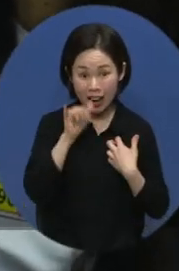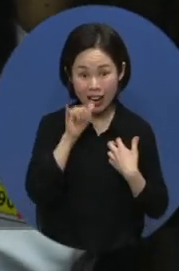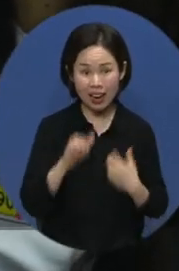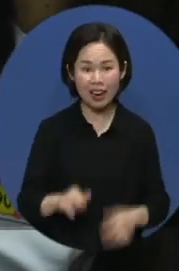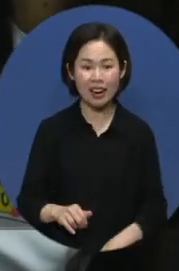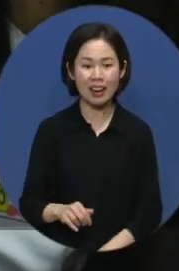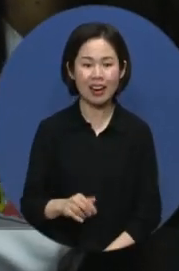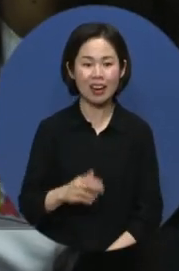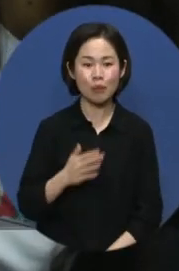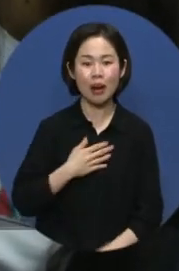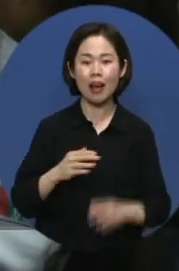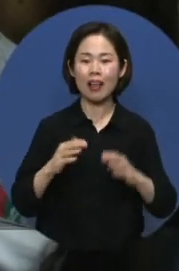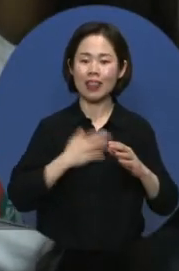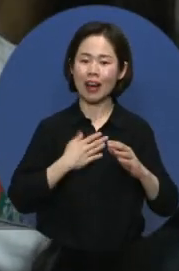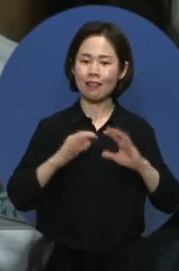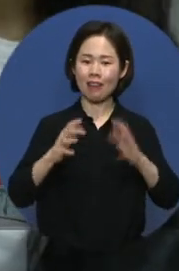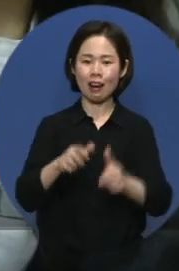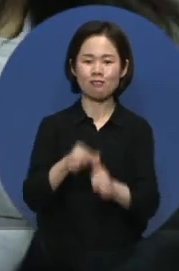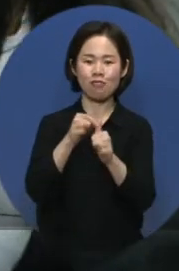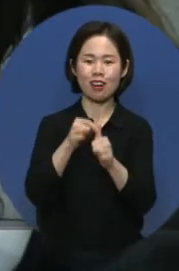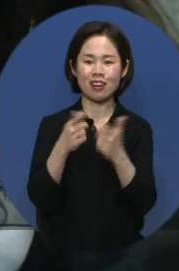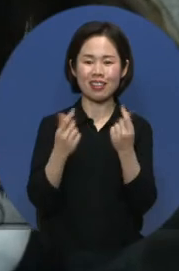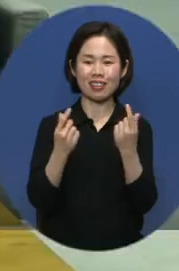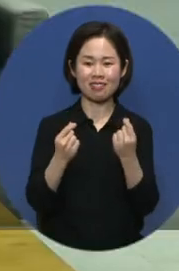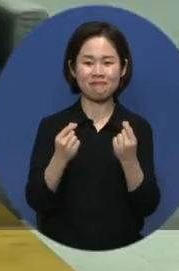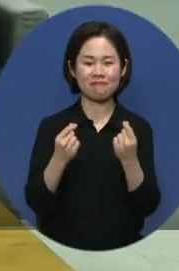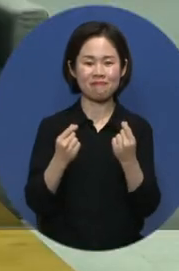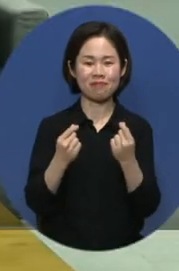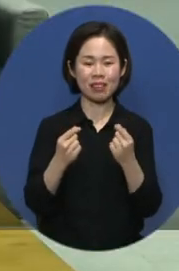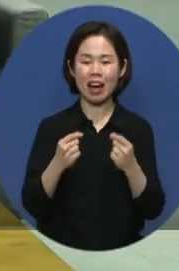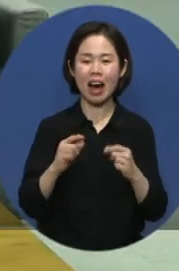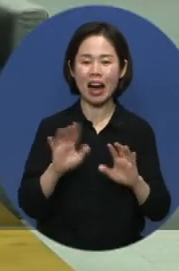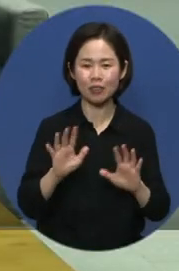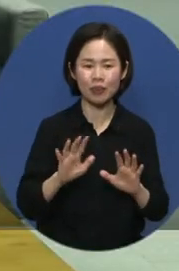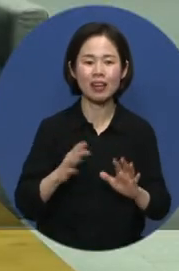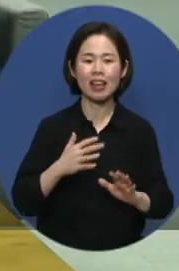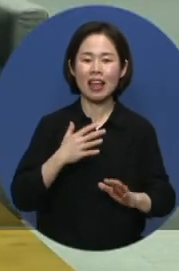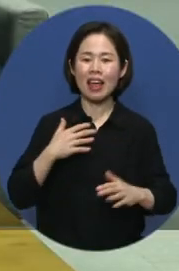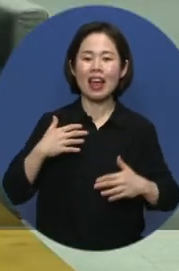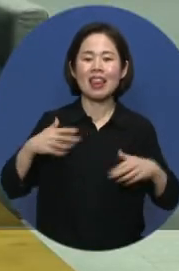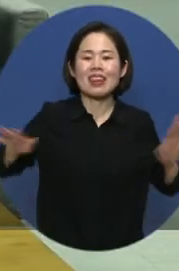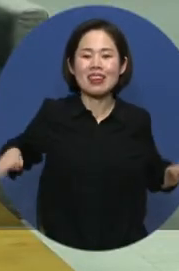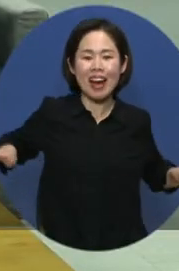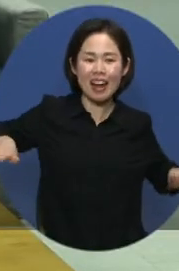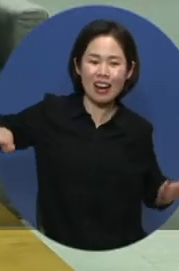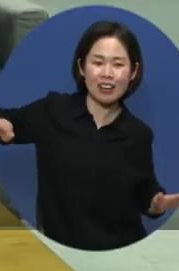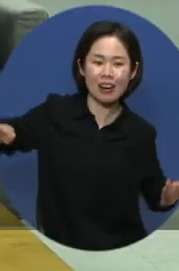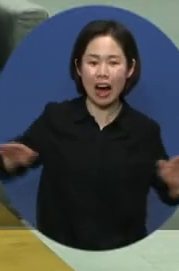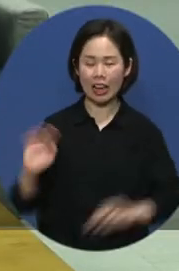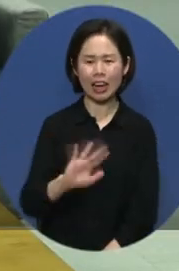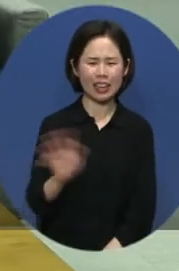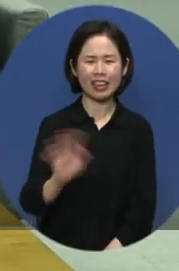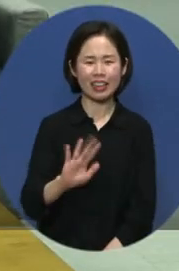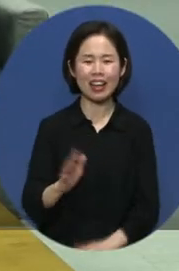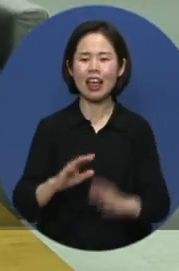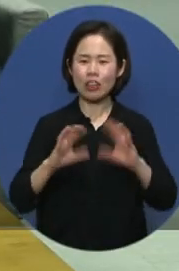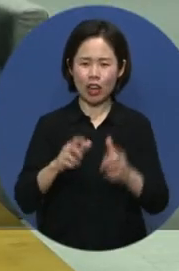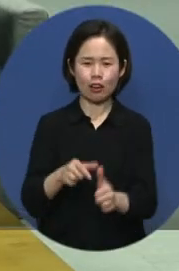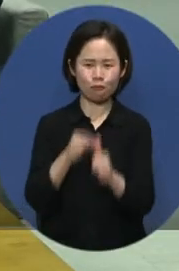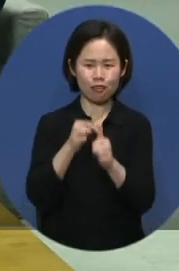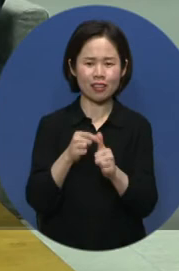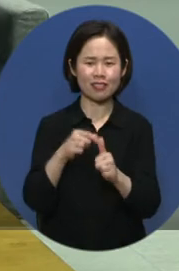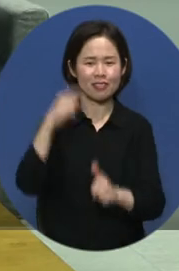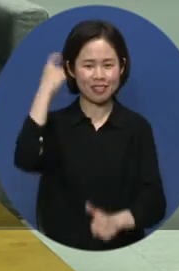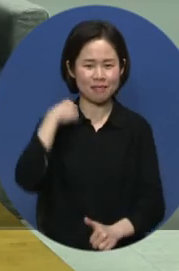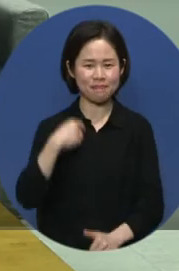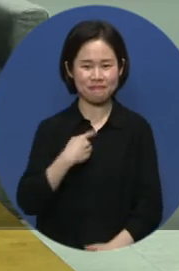뭔가 날고 있는 느낌이었어요. 뭐라고? 날고 있는 느낌? 나를 구하는 느낌. 나라를 구하는 느낌?